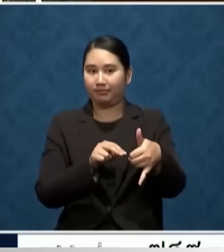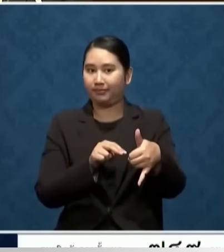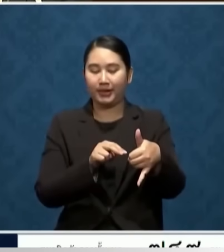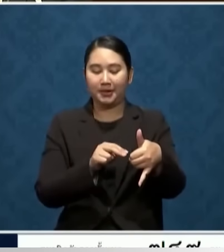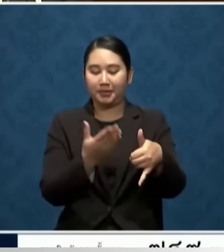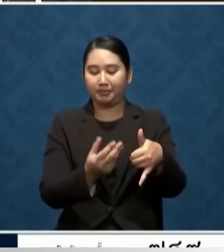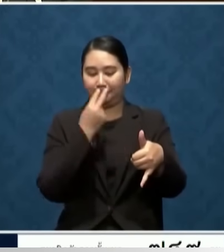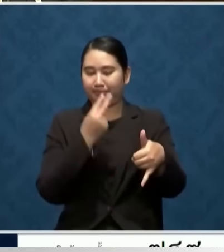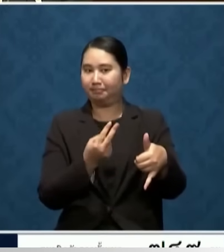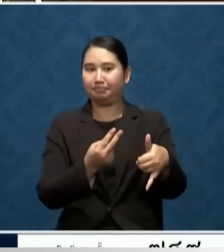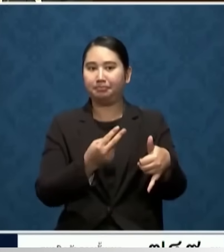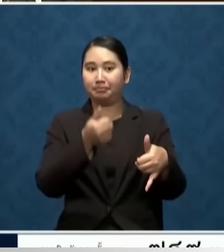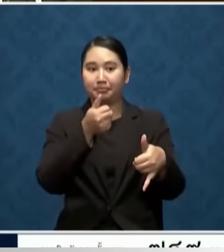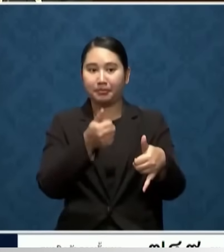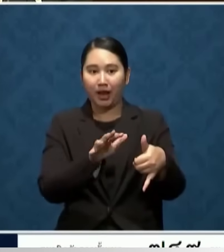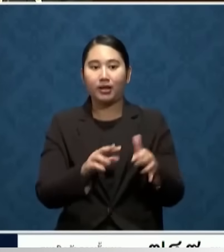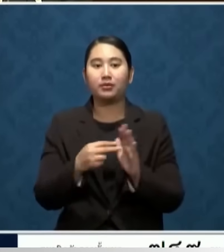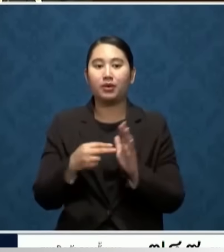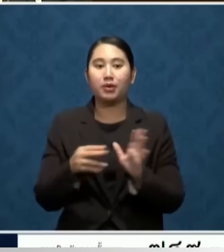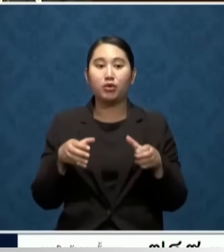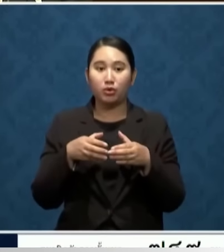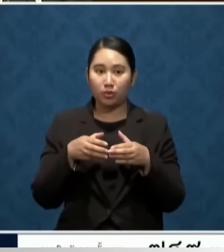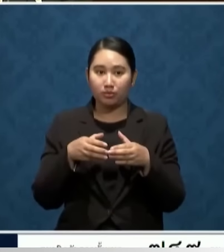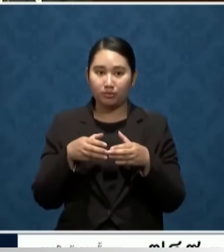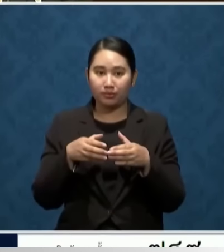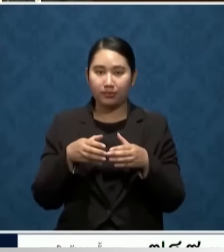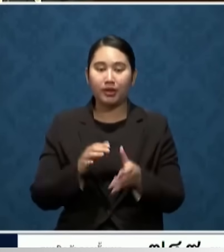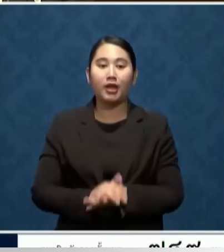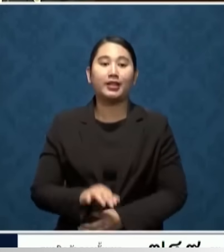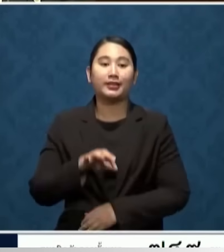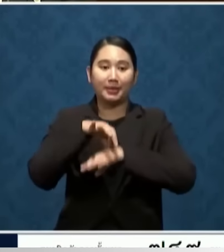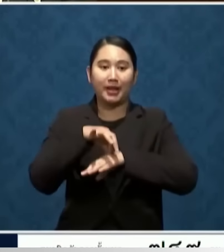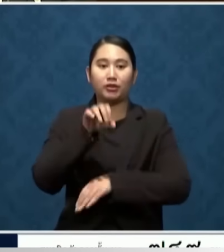านั้นนะครับยังมองว่าสมาชิกภาพสิ้นสุดแล้ว